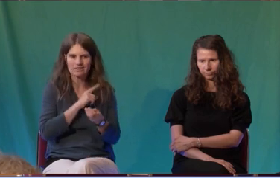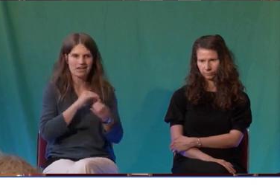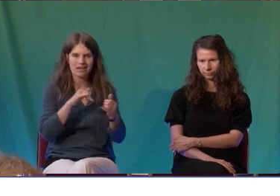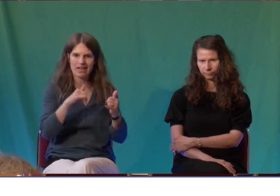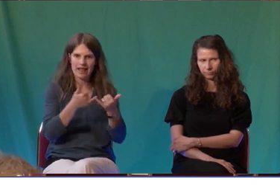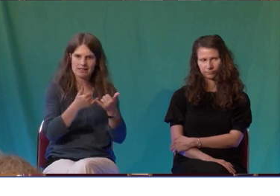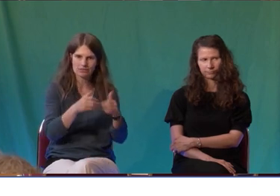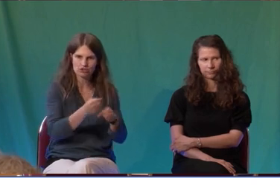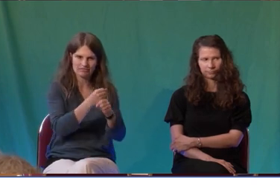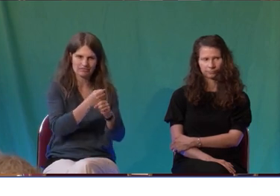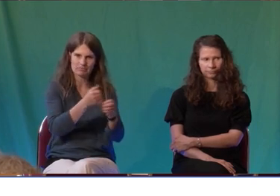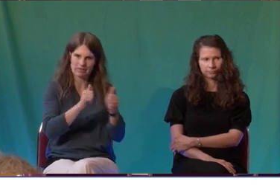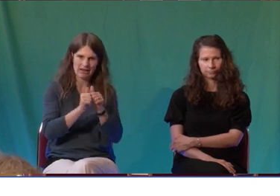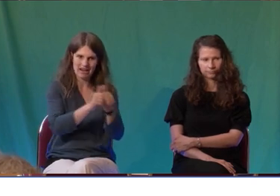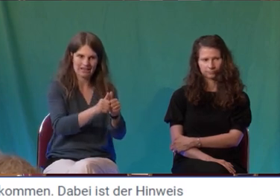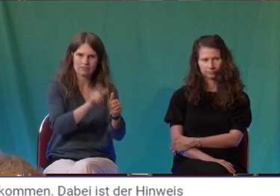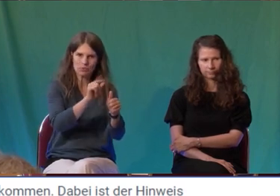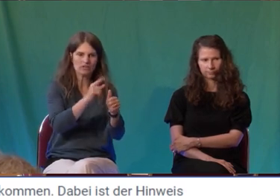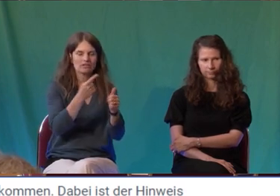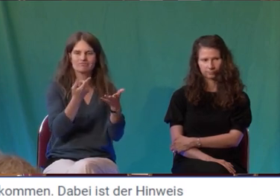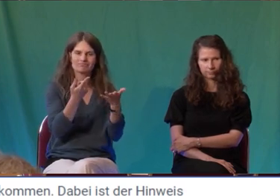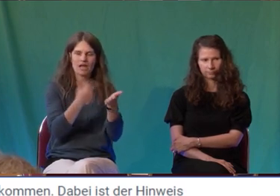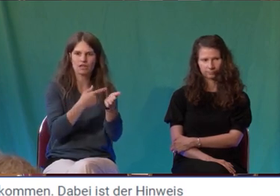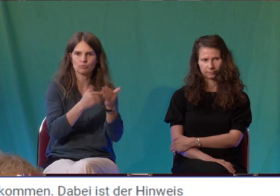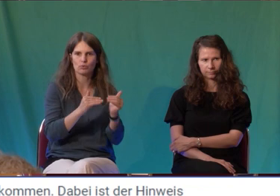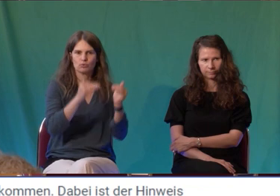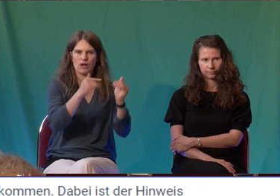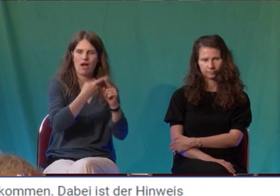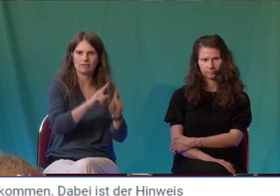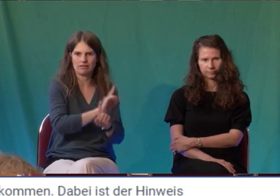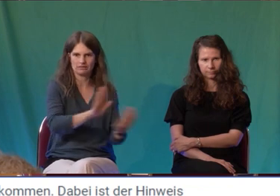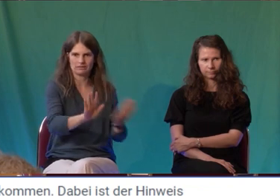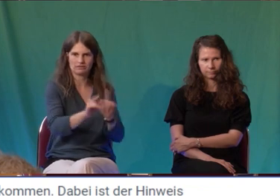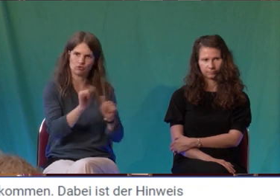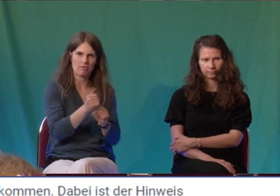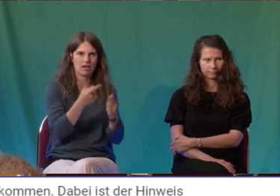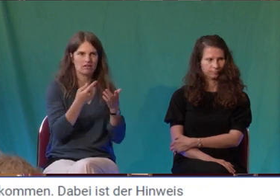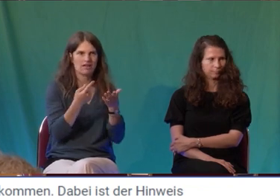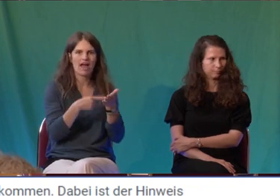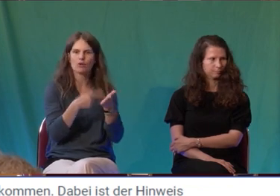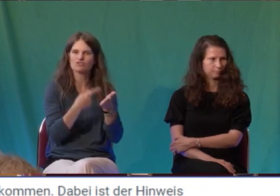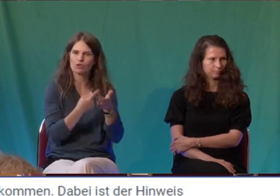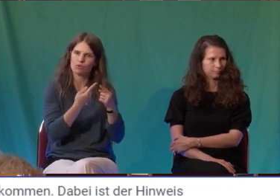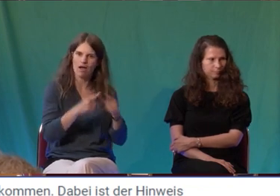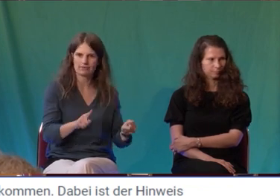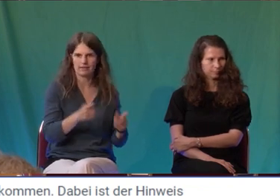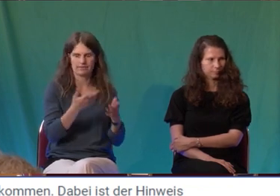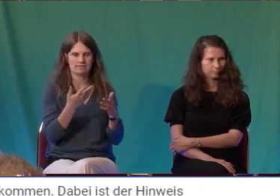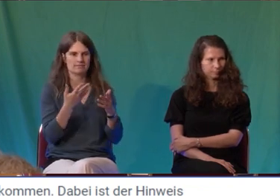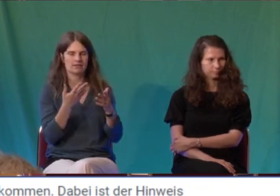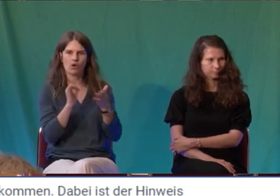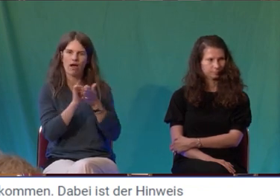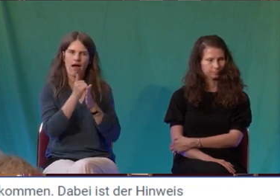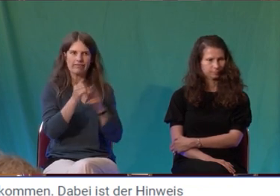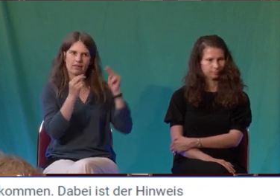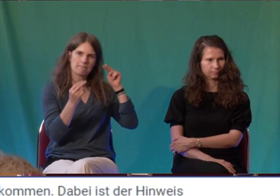Elternschaft das vielleicht noch mal eine besondere Herausforderung ist oder einem besonderen besonderes Augenmerk braucht